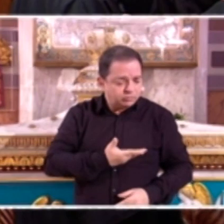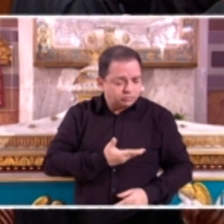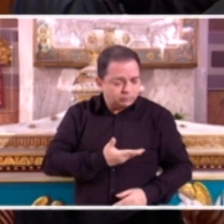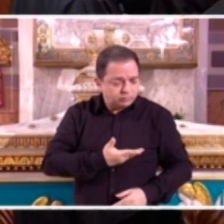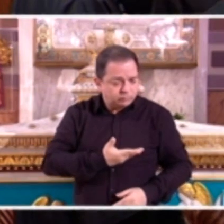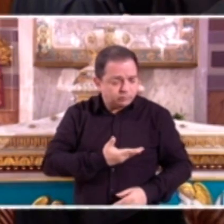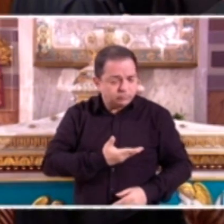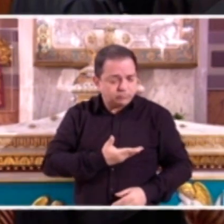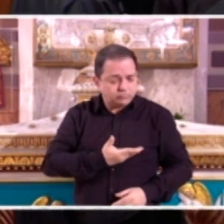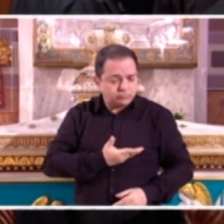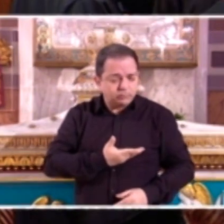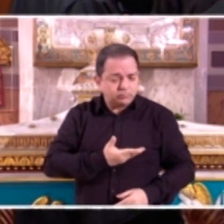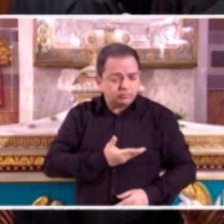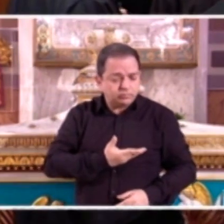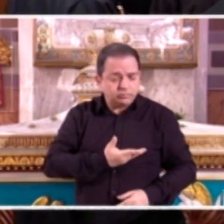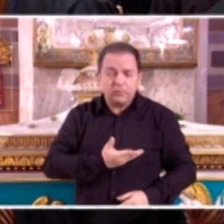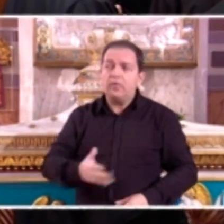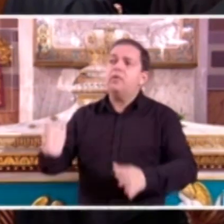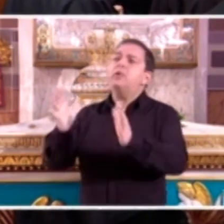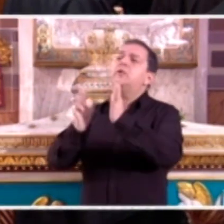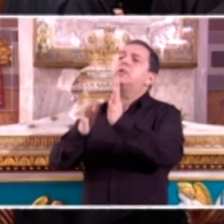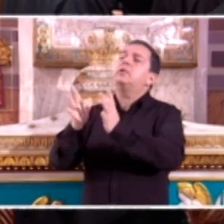Ανταποδώσεις αυτού.